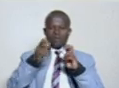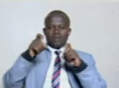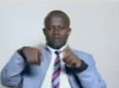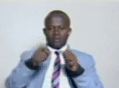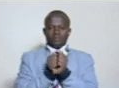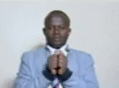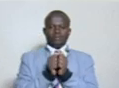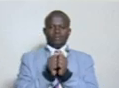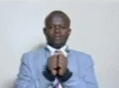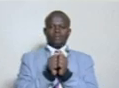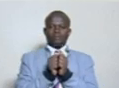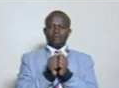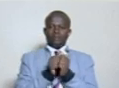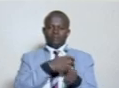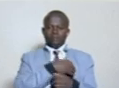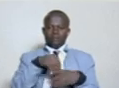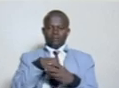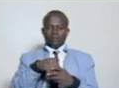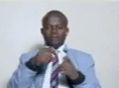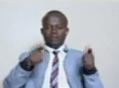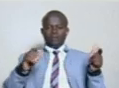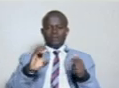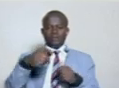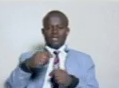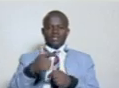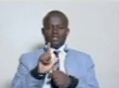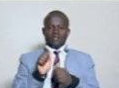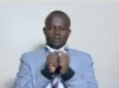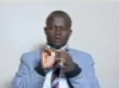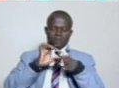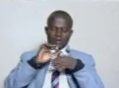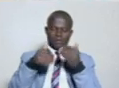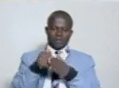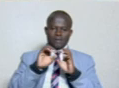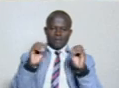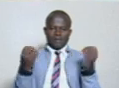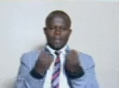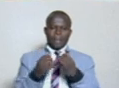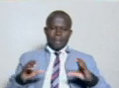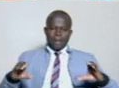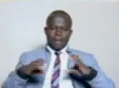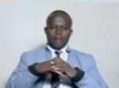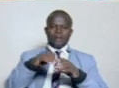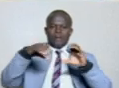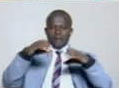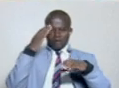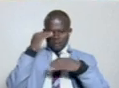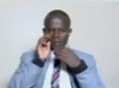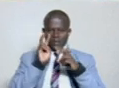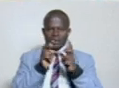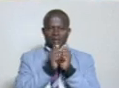Intumwa z'ibihugu bigize umuryango w'ubukungu mu karere k'ibiyaga bigari CEPGL kimwe n'abafatanyabikorwa b'uyu muryango bahuriye Kinshasa ngo barebere